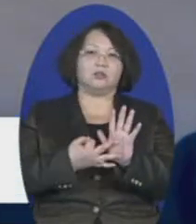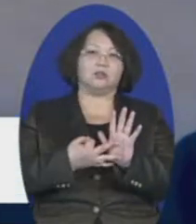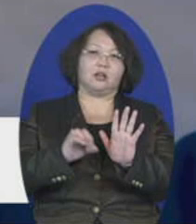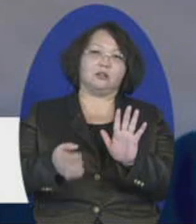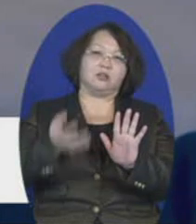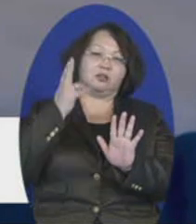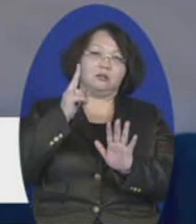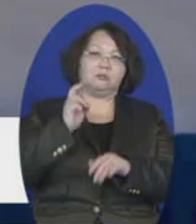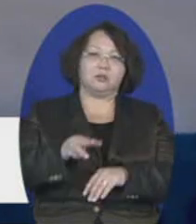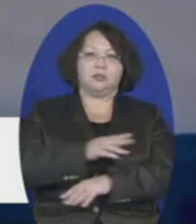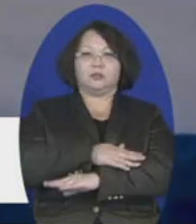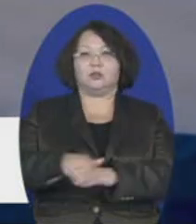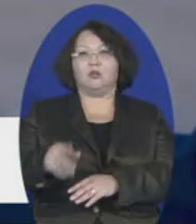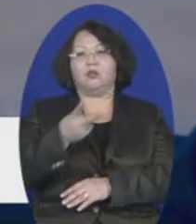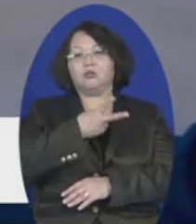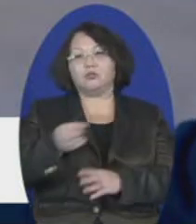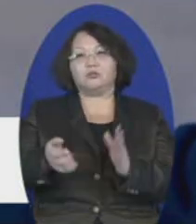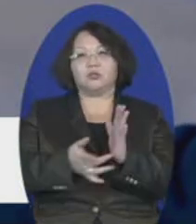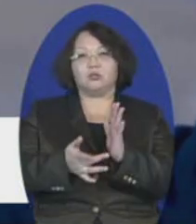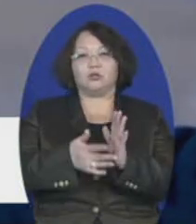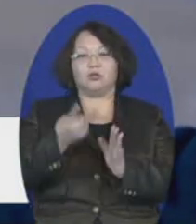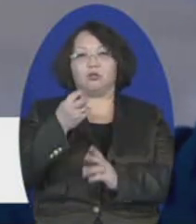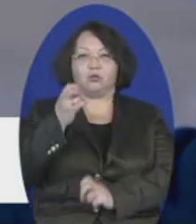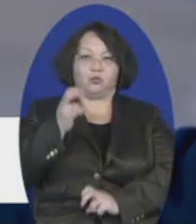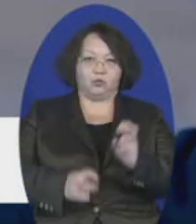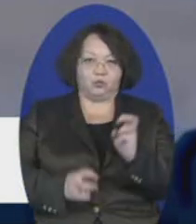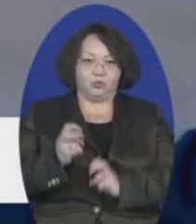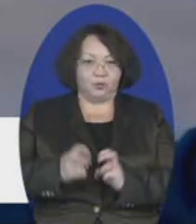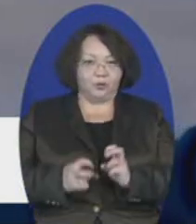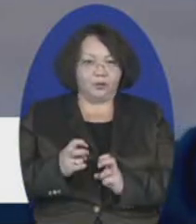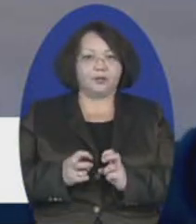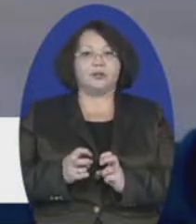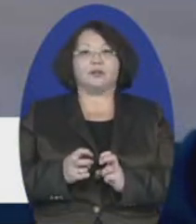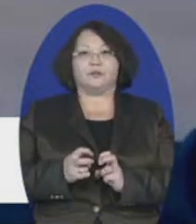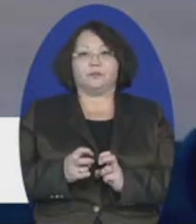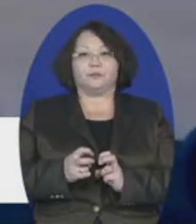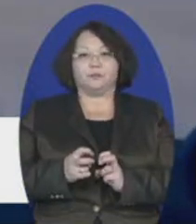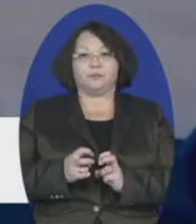дээр 200 гаруй техник 20-д үйлдвэр